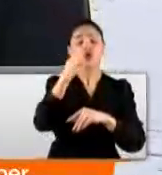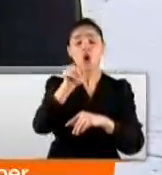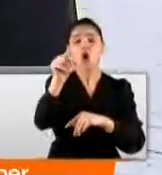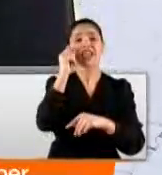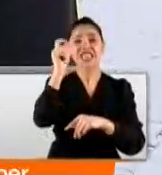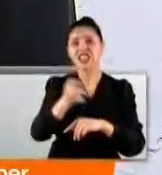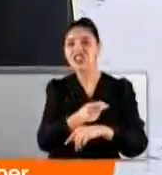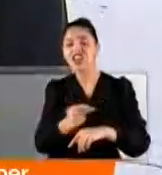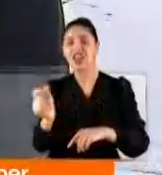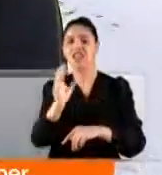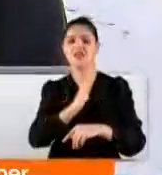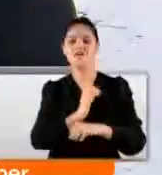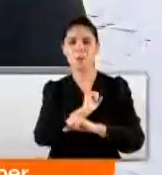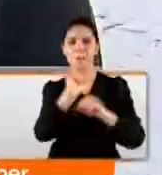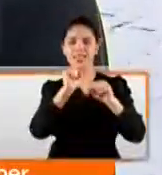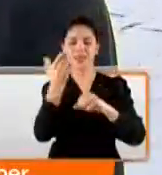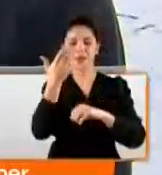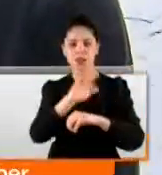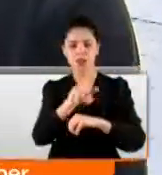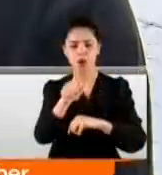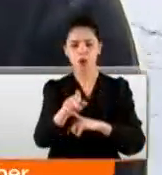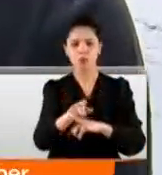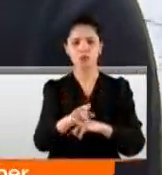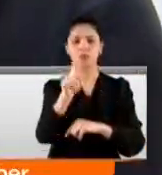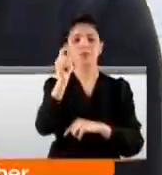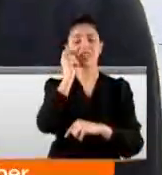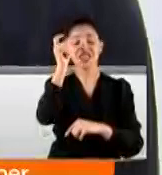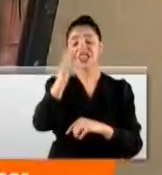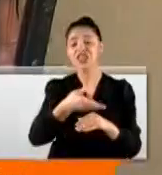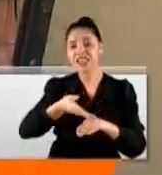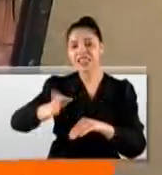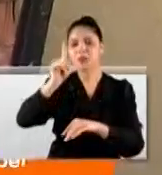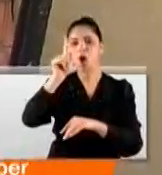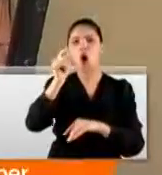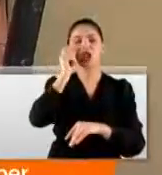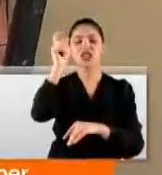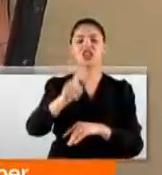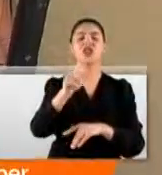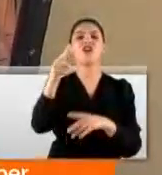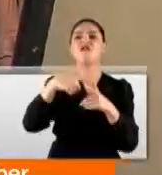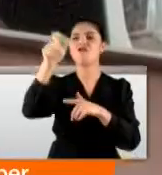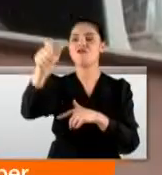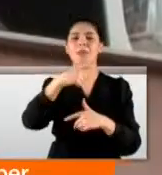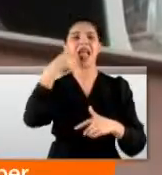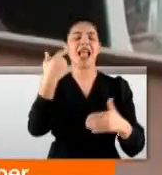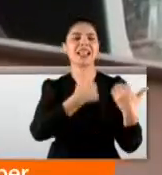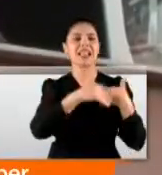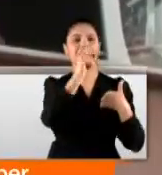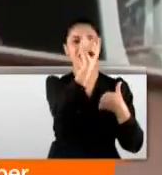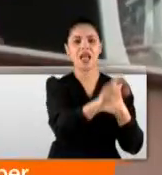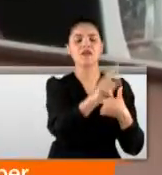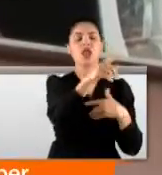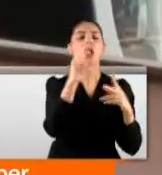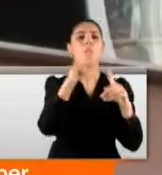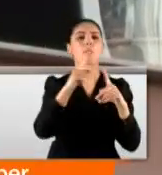Sonrasında kaçtı galiba, evet. O patlama olduktan sonra birisi çıkmış gitmiş. O kişi Fatma'nın erkek arkadaşıydı. Polise cinayeti